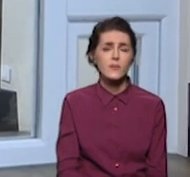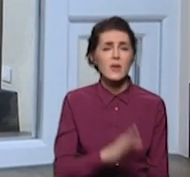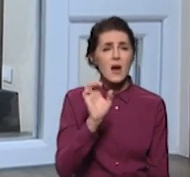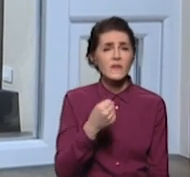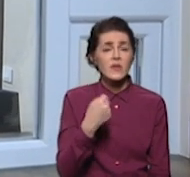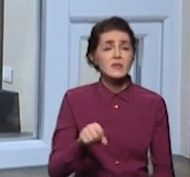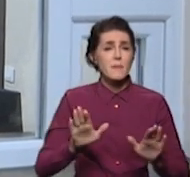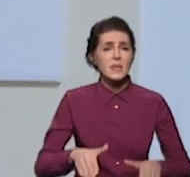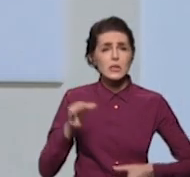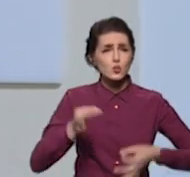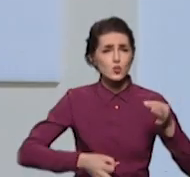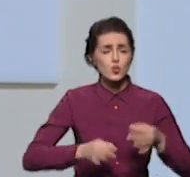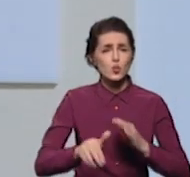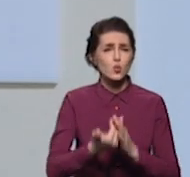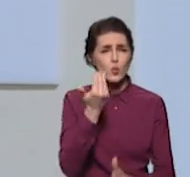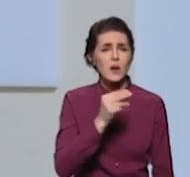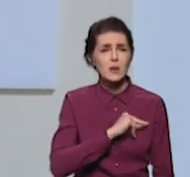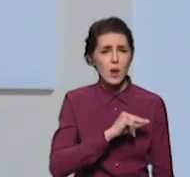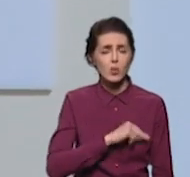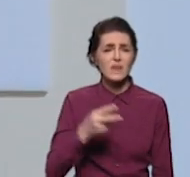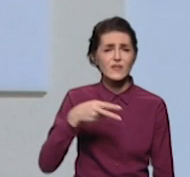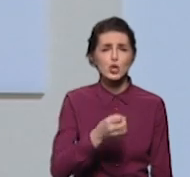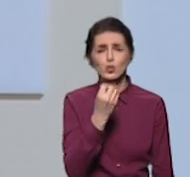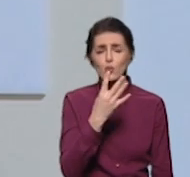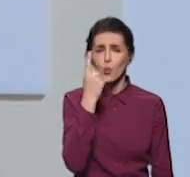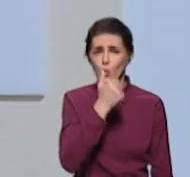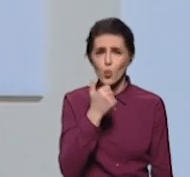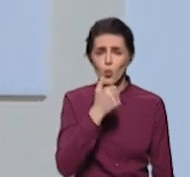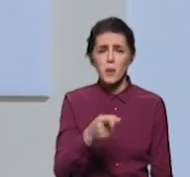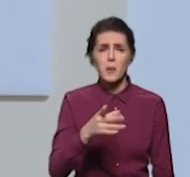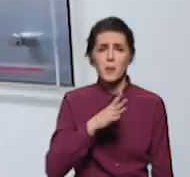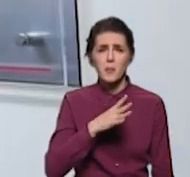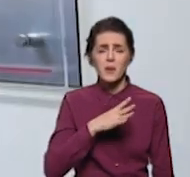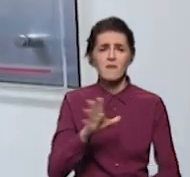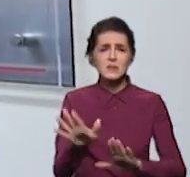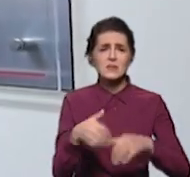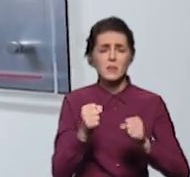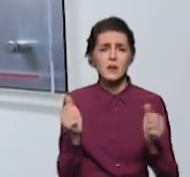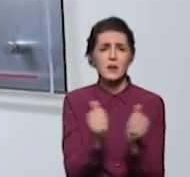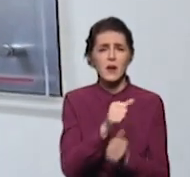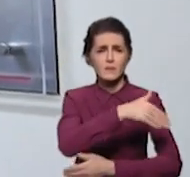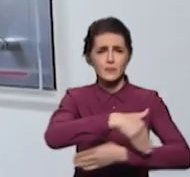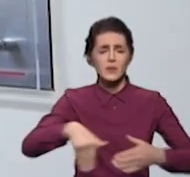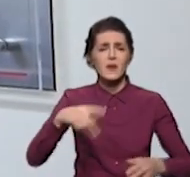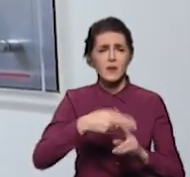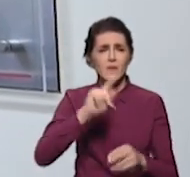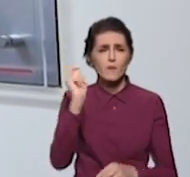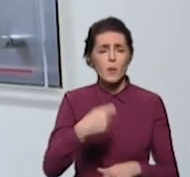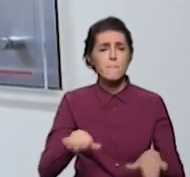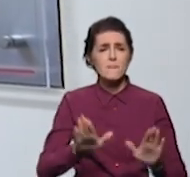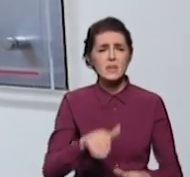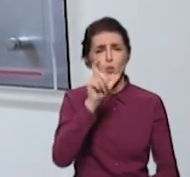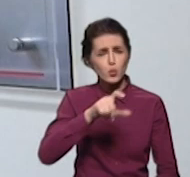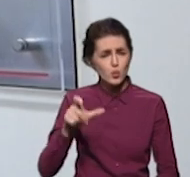Авдіївський міський суд відновив роботу. У 2014 році його евакуювали з прифронтового міста, і місцеві жителі,